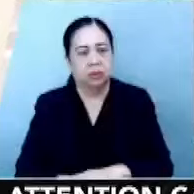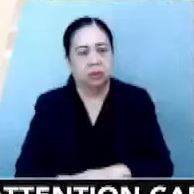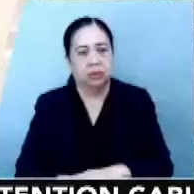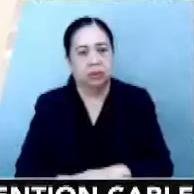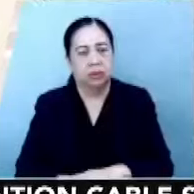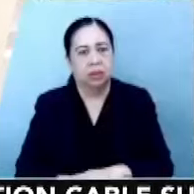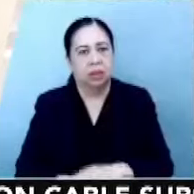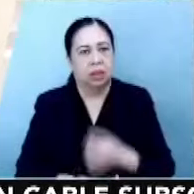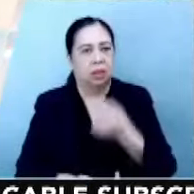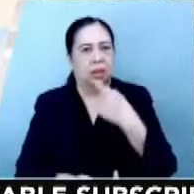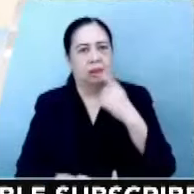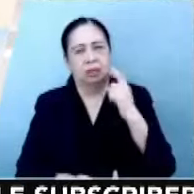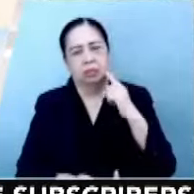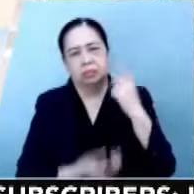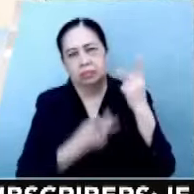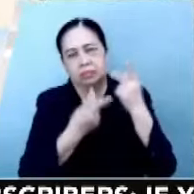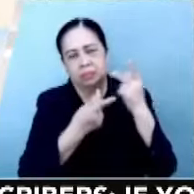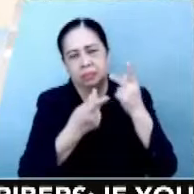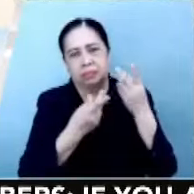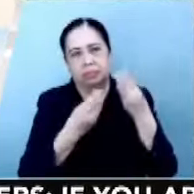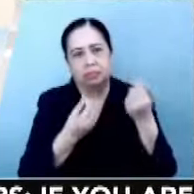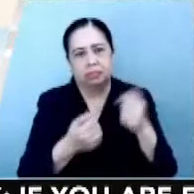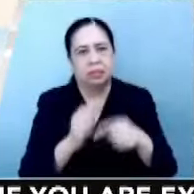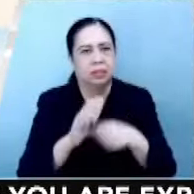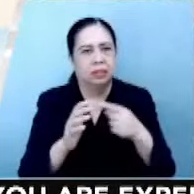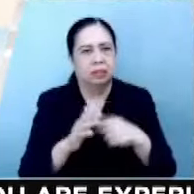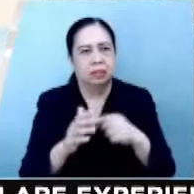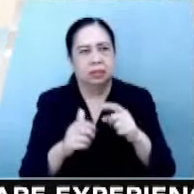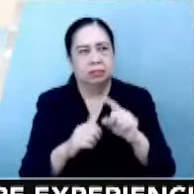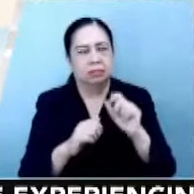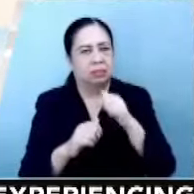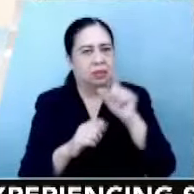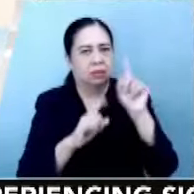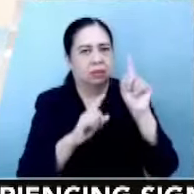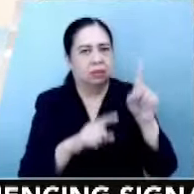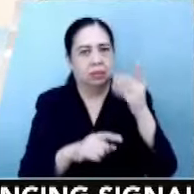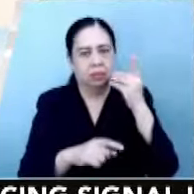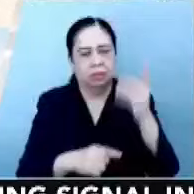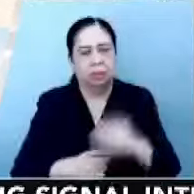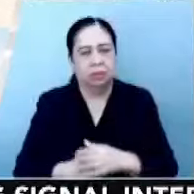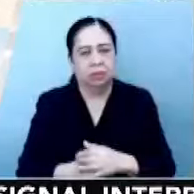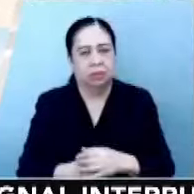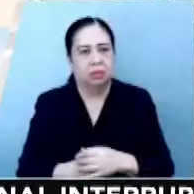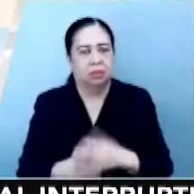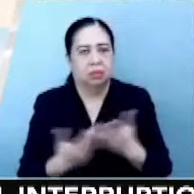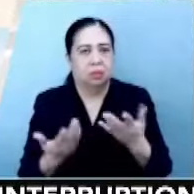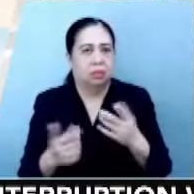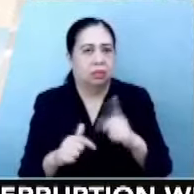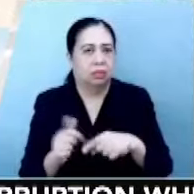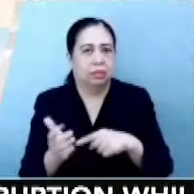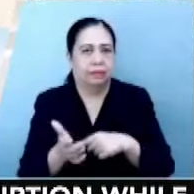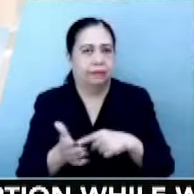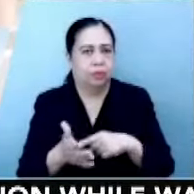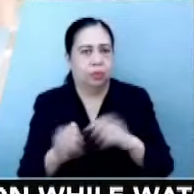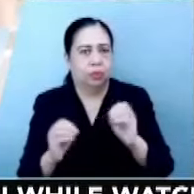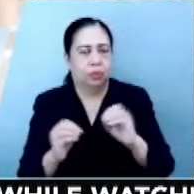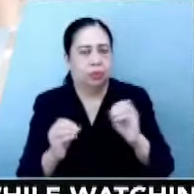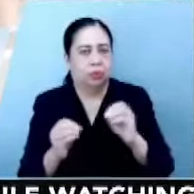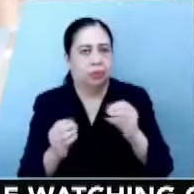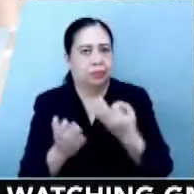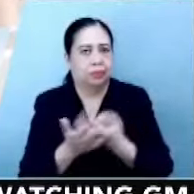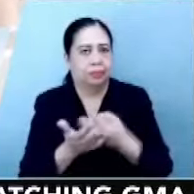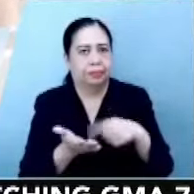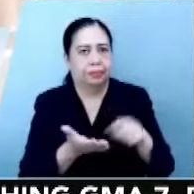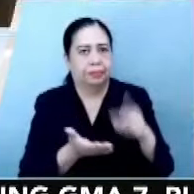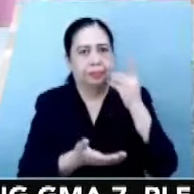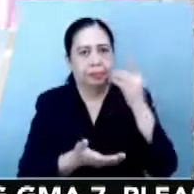eh. Minsan, hindi kami nakakapunta. Kasi wala rin talaga kaming budget para sa dental. Sakit sa